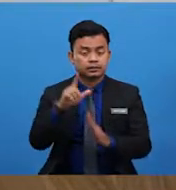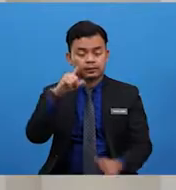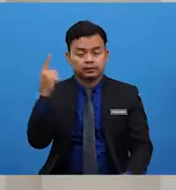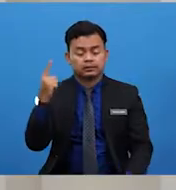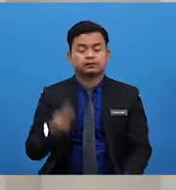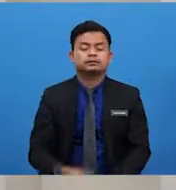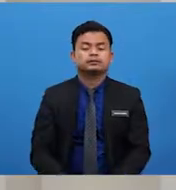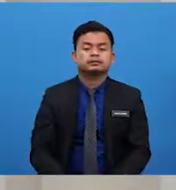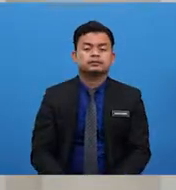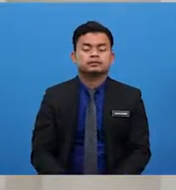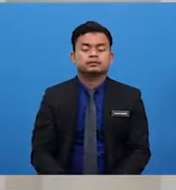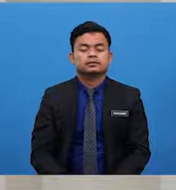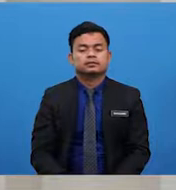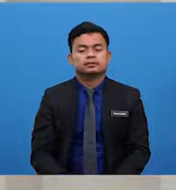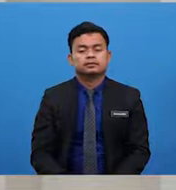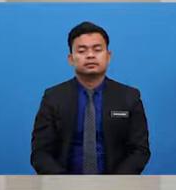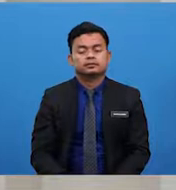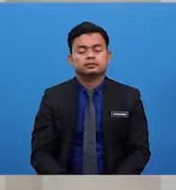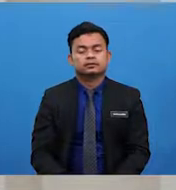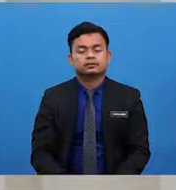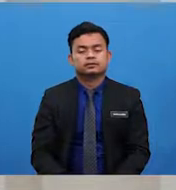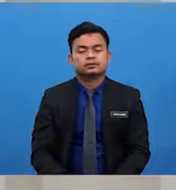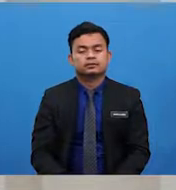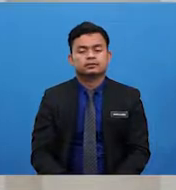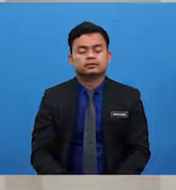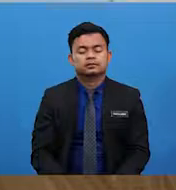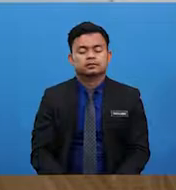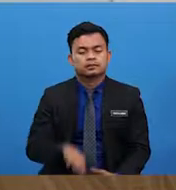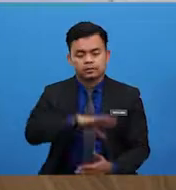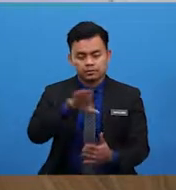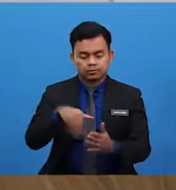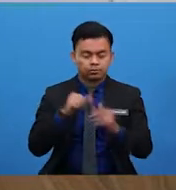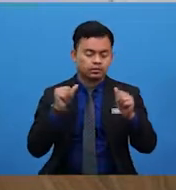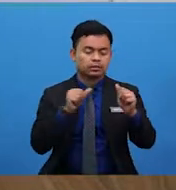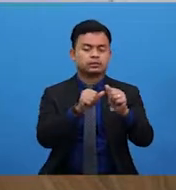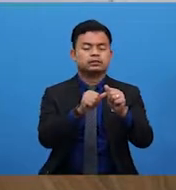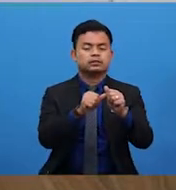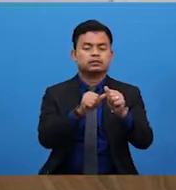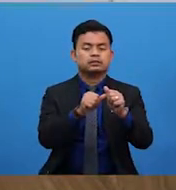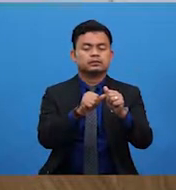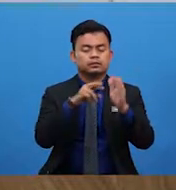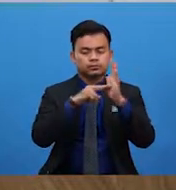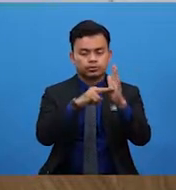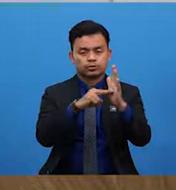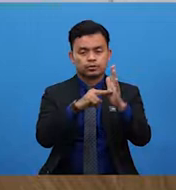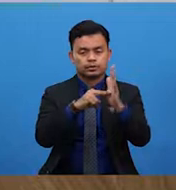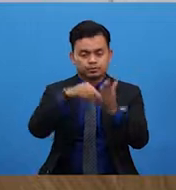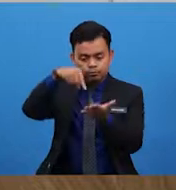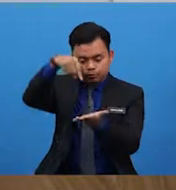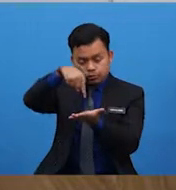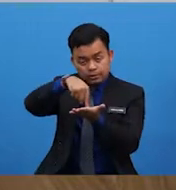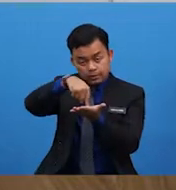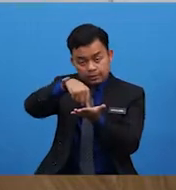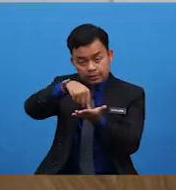oposisi atau size itu tidak kamu menikahi imbangan semua arah pula merujuk kepada pengusaha tank misalnya